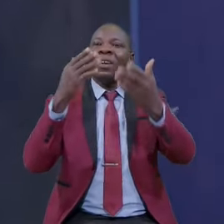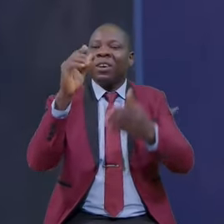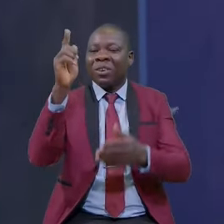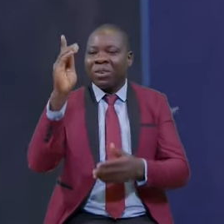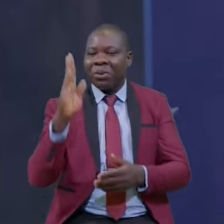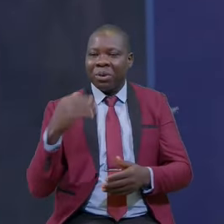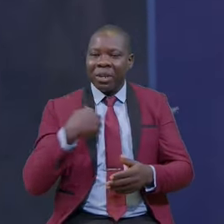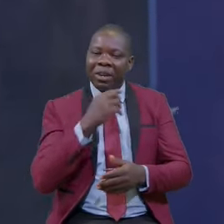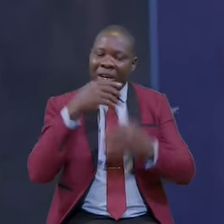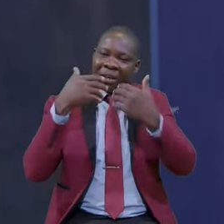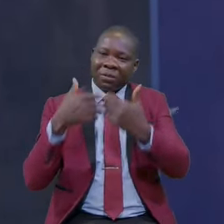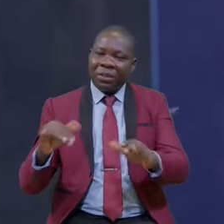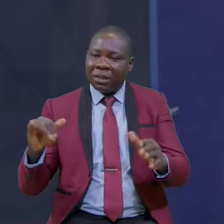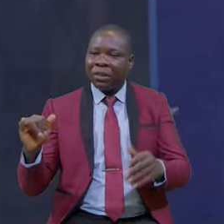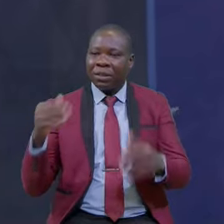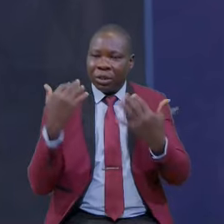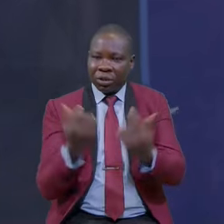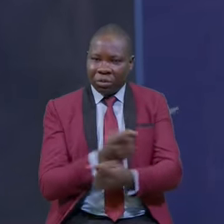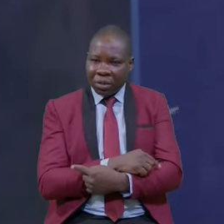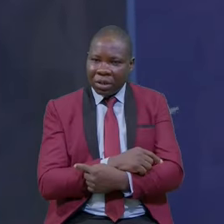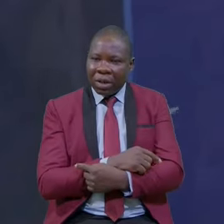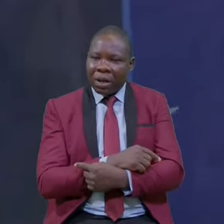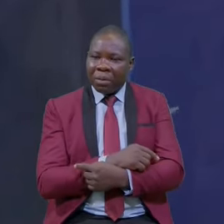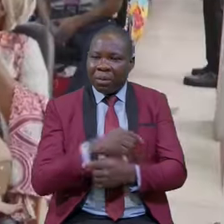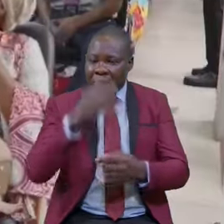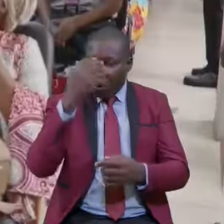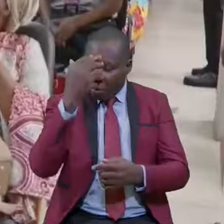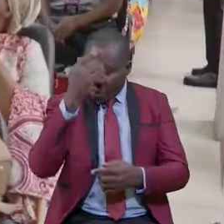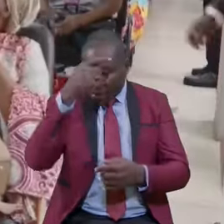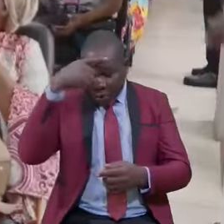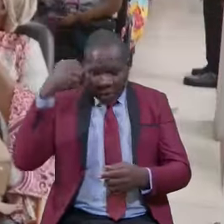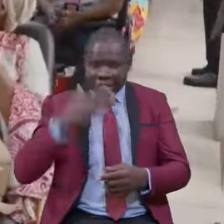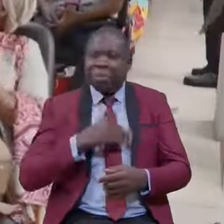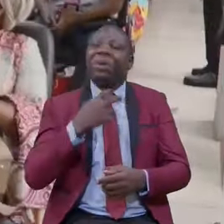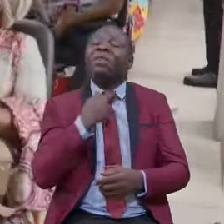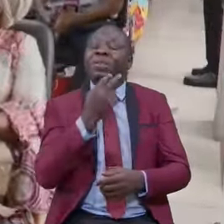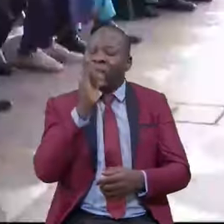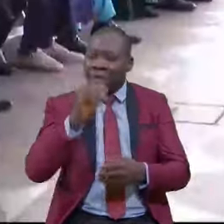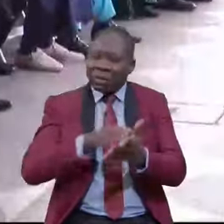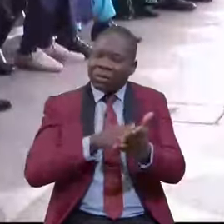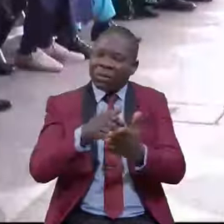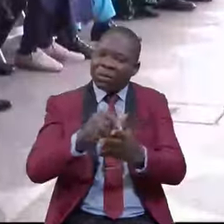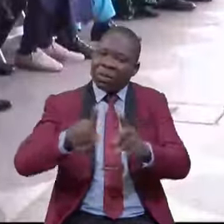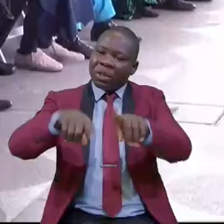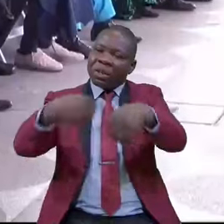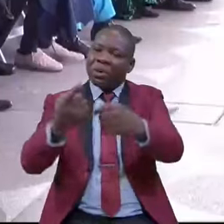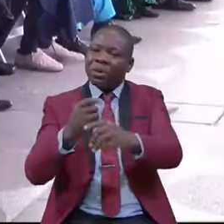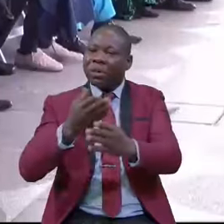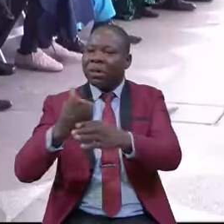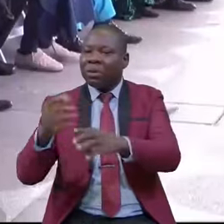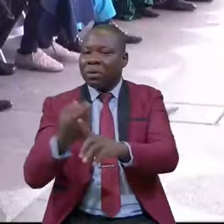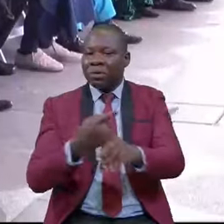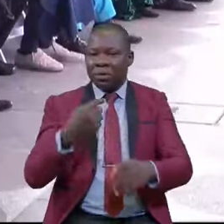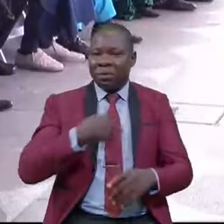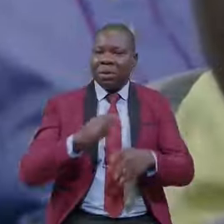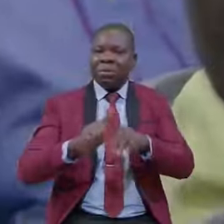day number five. Maintenant, nous sommes cinquième jour. And my voice said, et ma voix dit, as long as you aussi want to